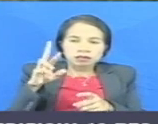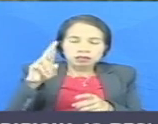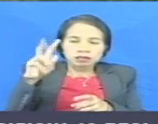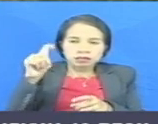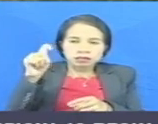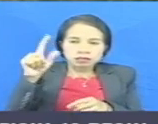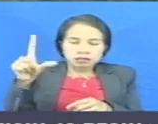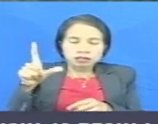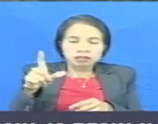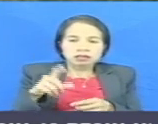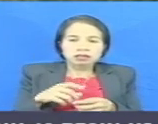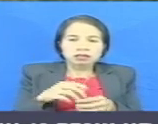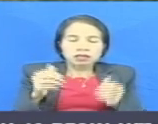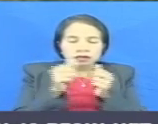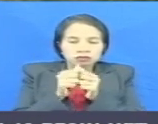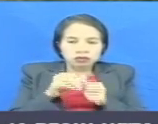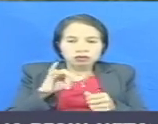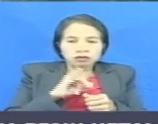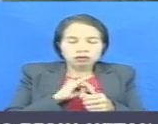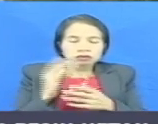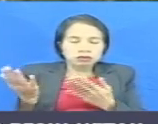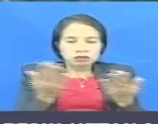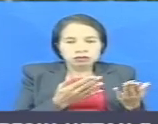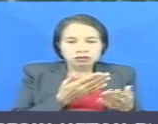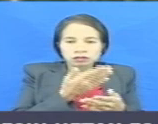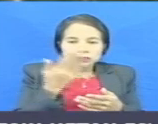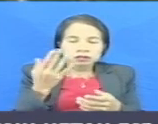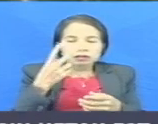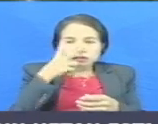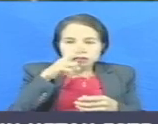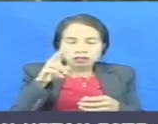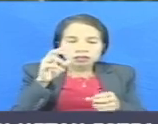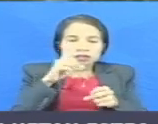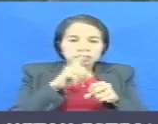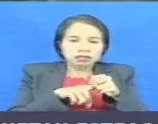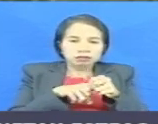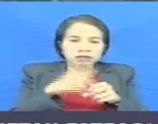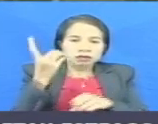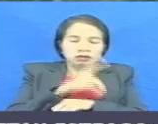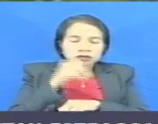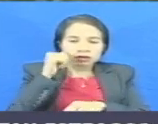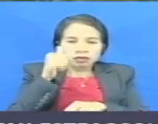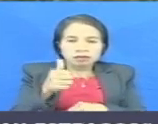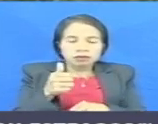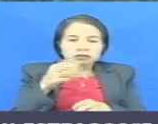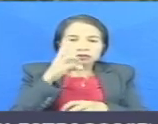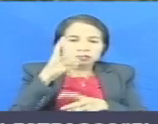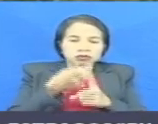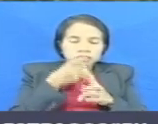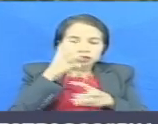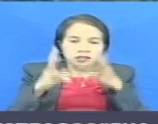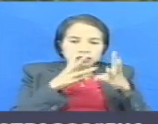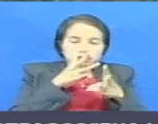RTTL. Maluk sira filehika sohau no hausai lori tebuat sira ho di bakumpanya previsa un tempo balauron abang nian husi rai larang no mos